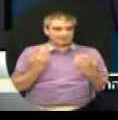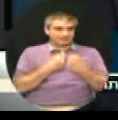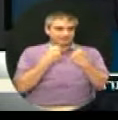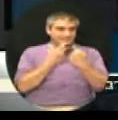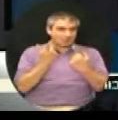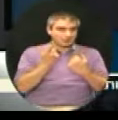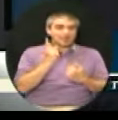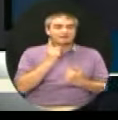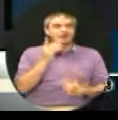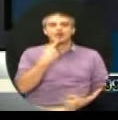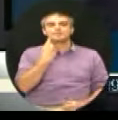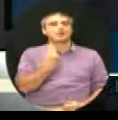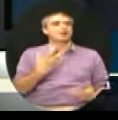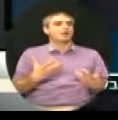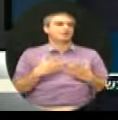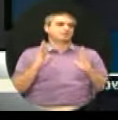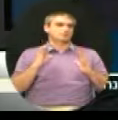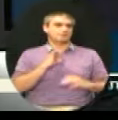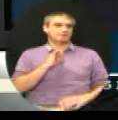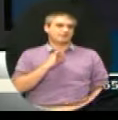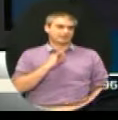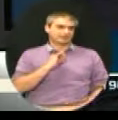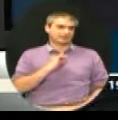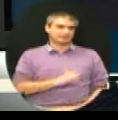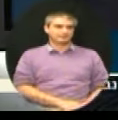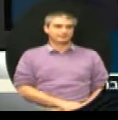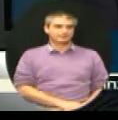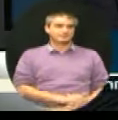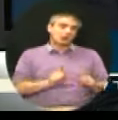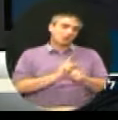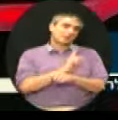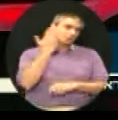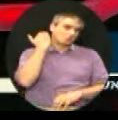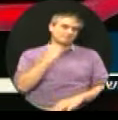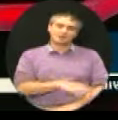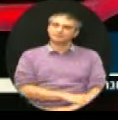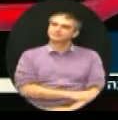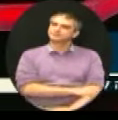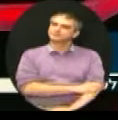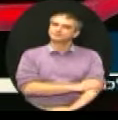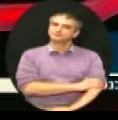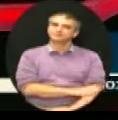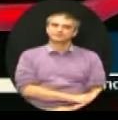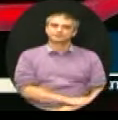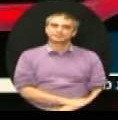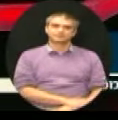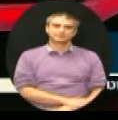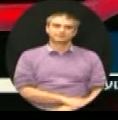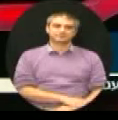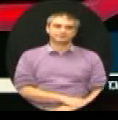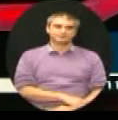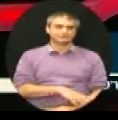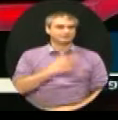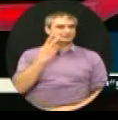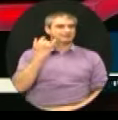אבל הייתה פה אמירה חברתית מאוד מעניינת לאותה העת. כן, ותשמע, יצחק נבון,